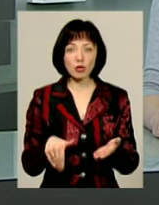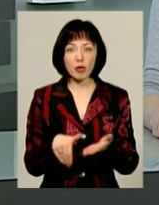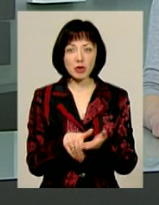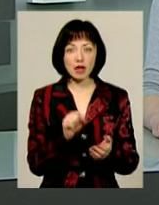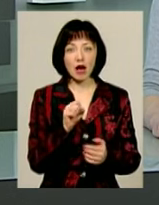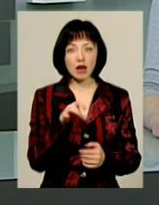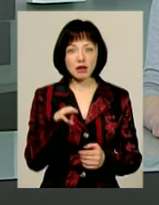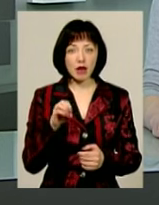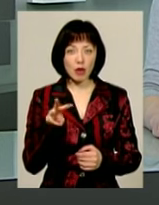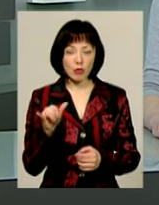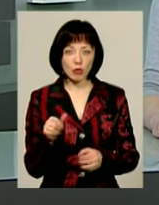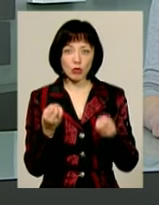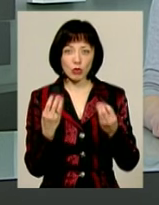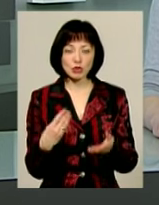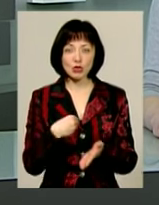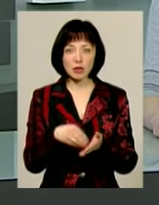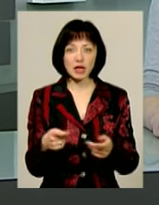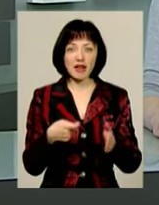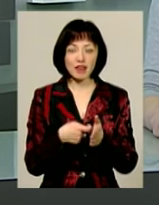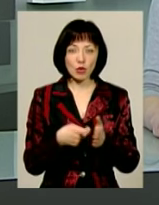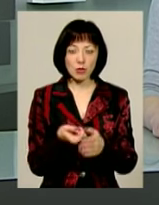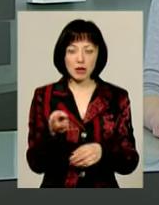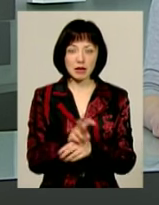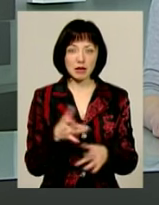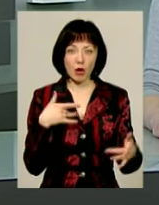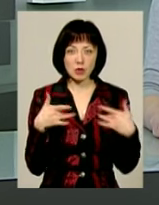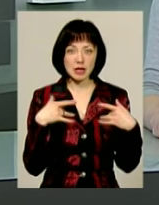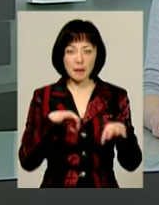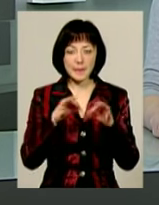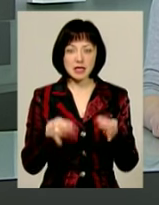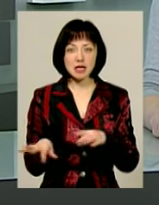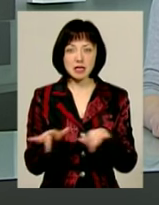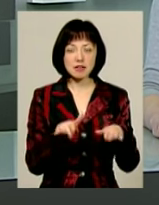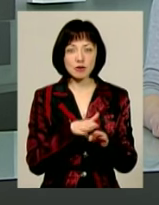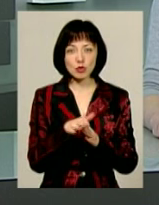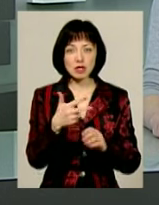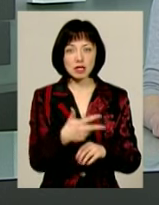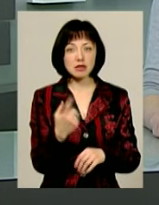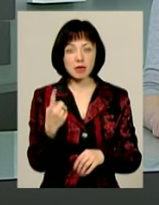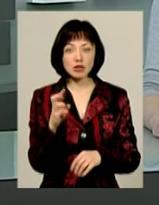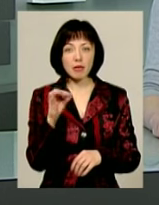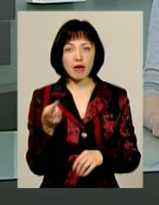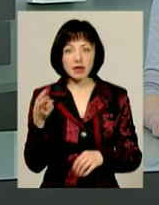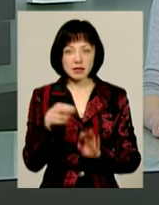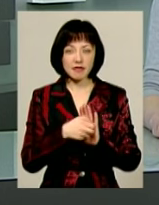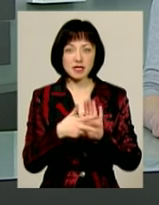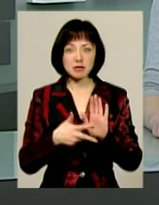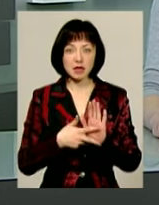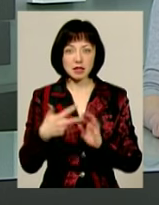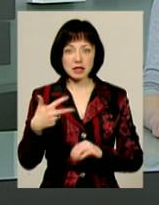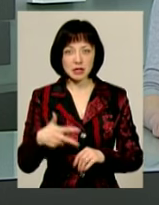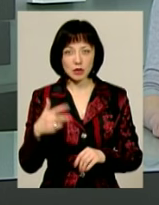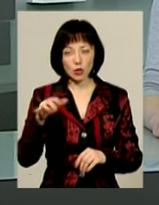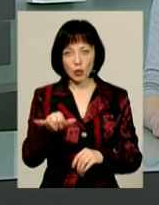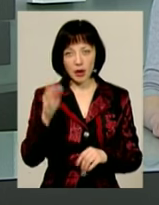допомогти Артему, ви просто можете купити квиток та прийти на концерт. Мистецьке дійство відбудеться 31 березня о 18:30